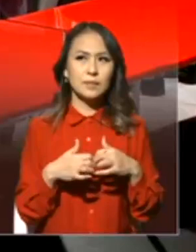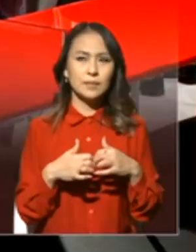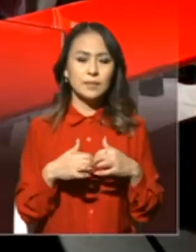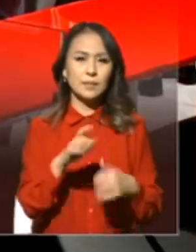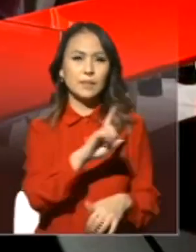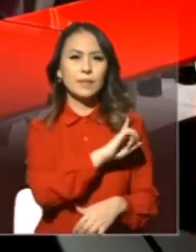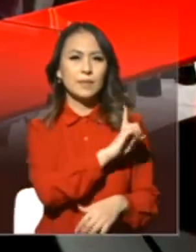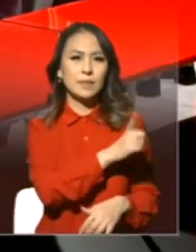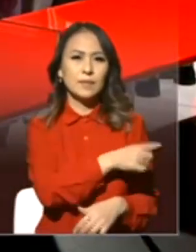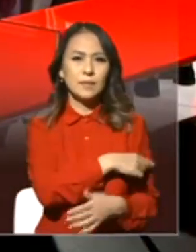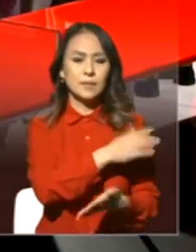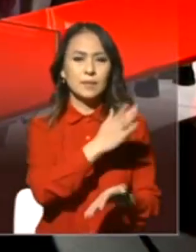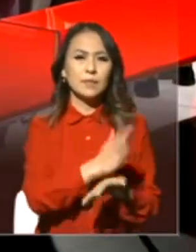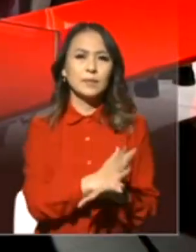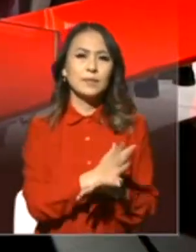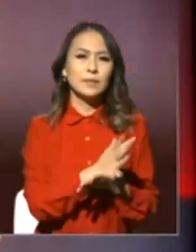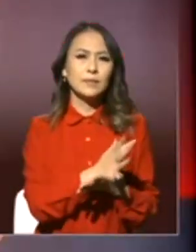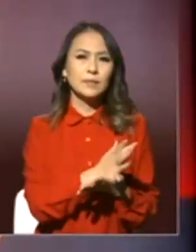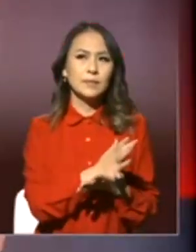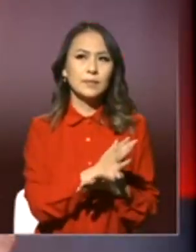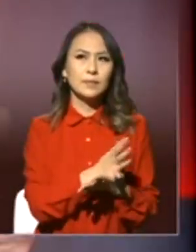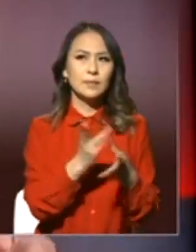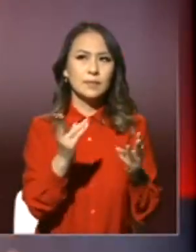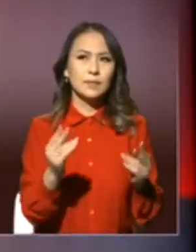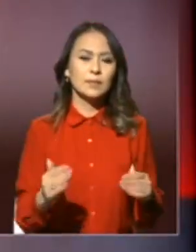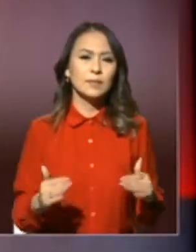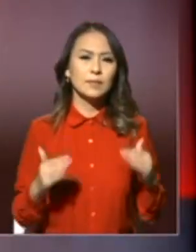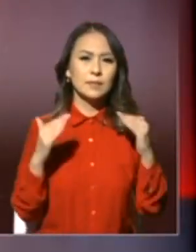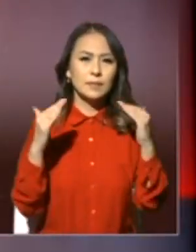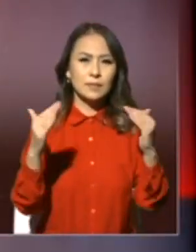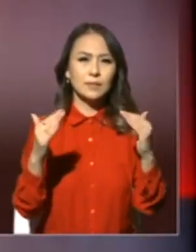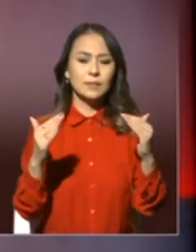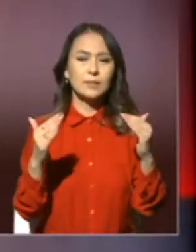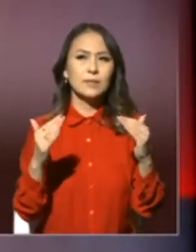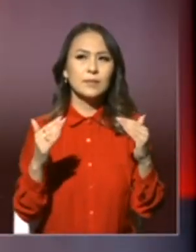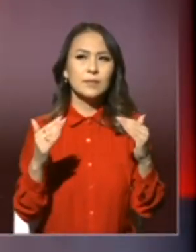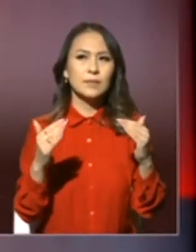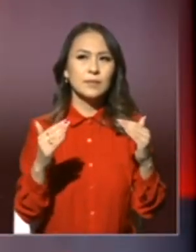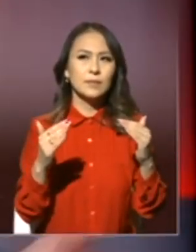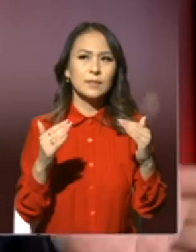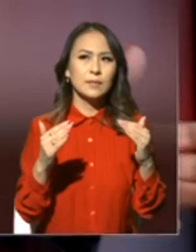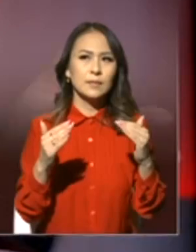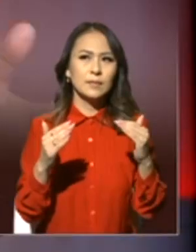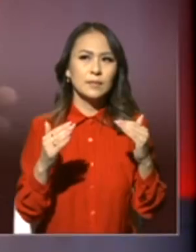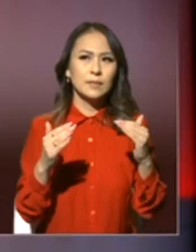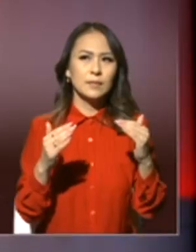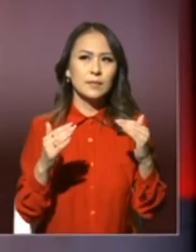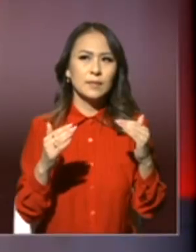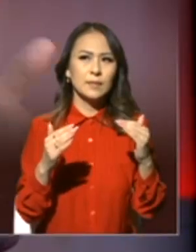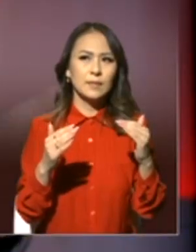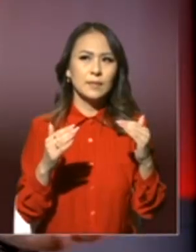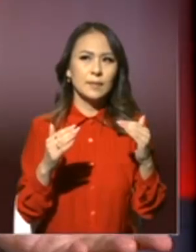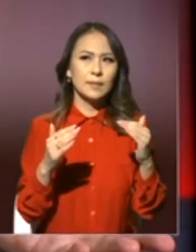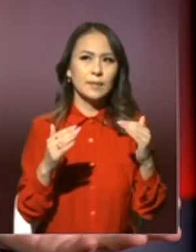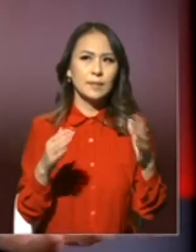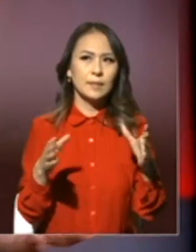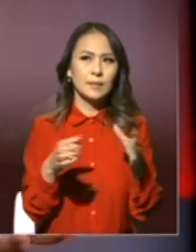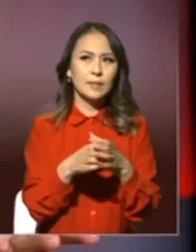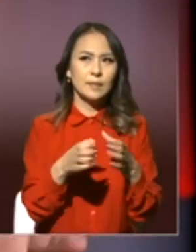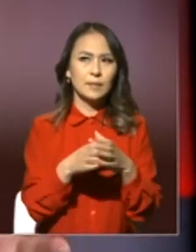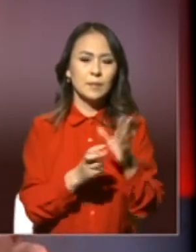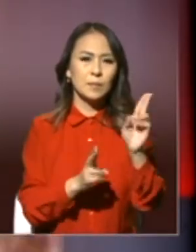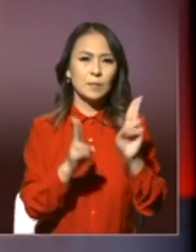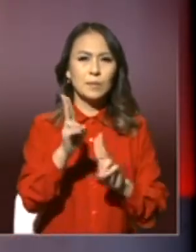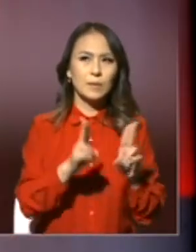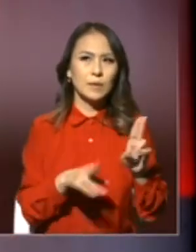қаржыландыру мөлшерлемесі бар. Оны көтеріп жібереді. Яғни аяғы сонда әріптестеріміз айтқан